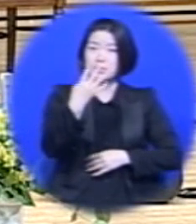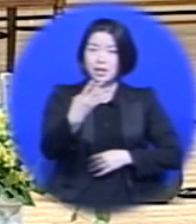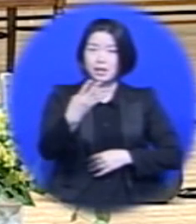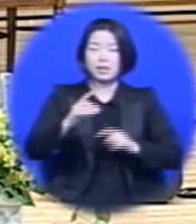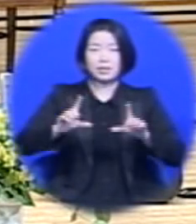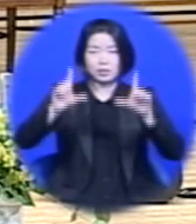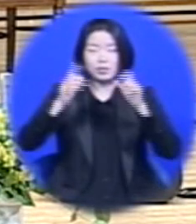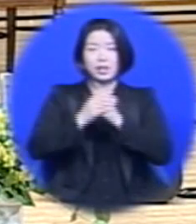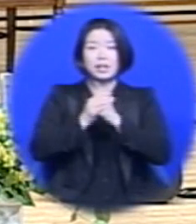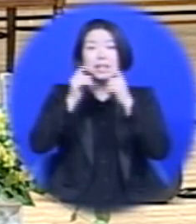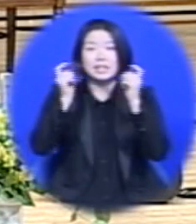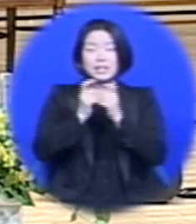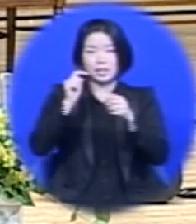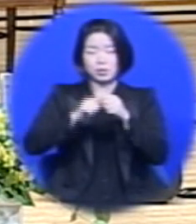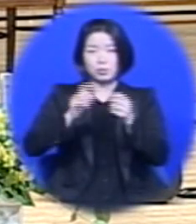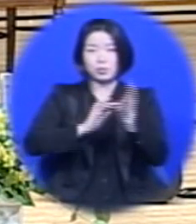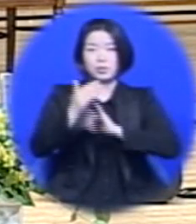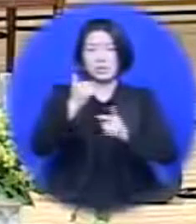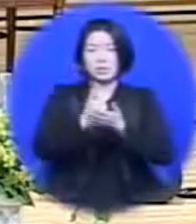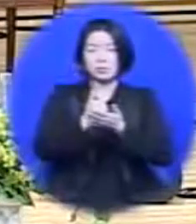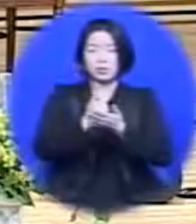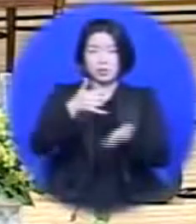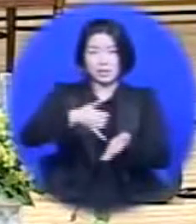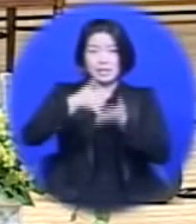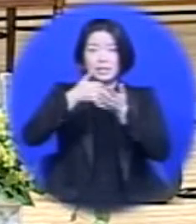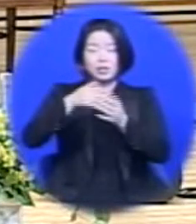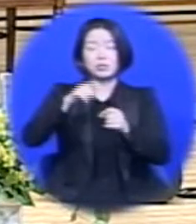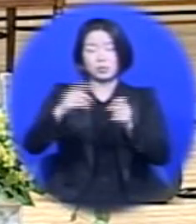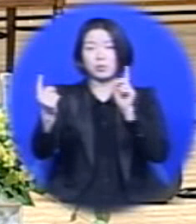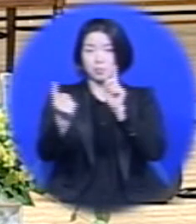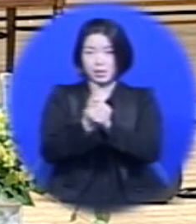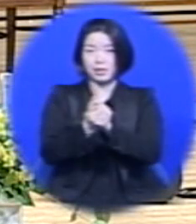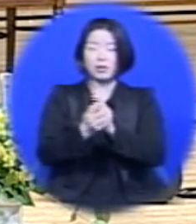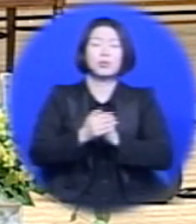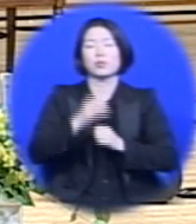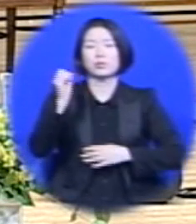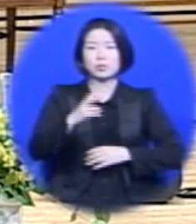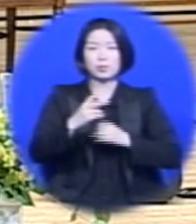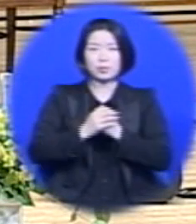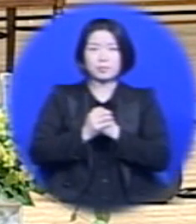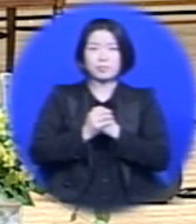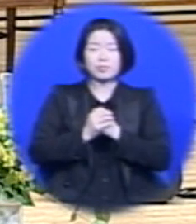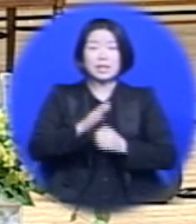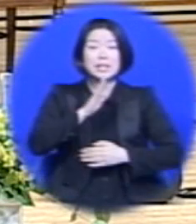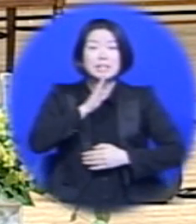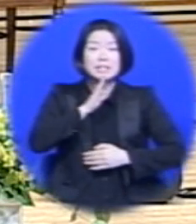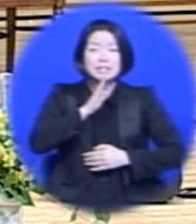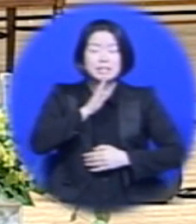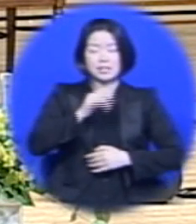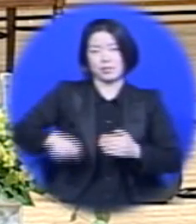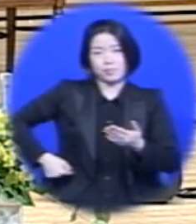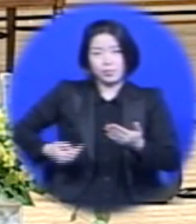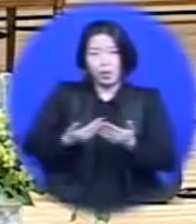1984년에 개인적으로 예수님을 인격적으로 만나고 또 진정한 회개를